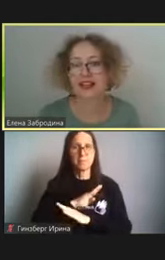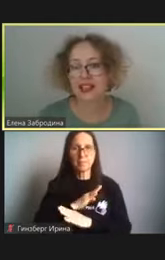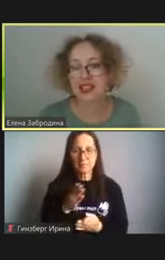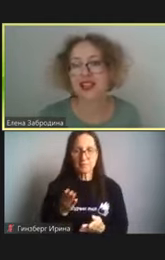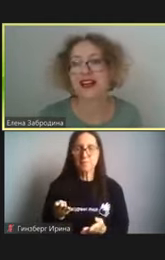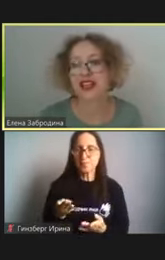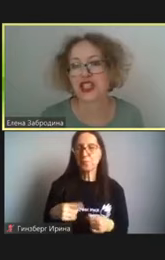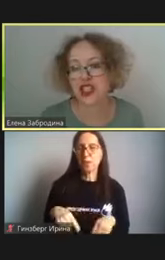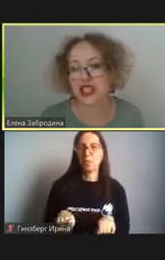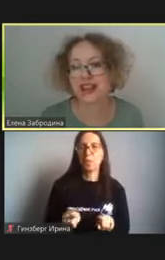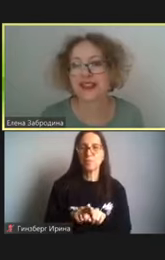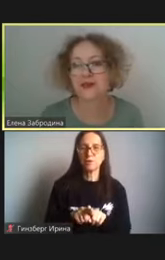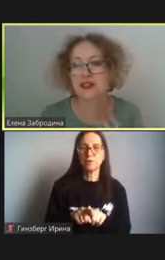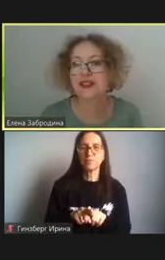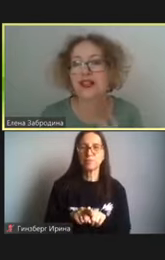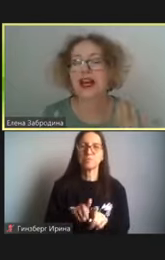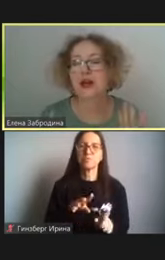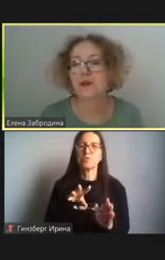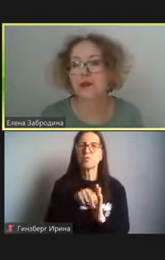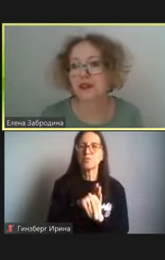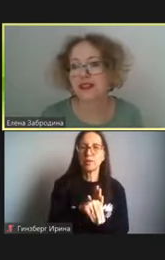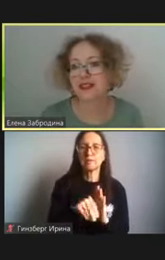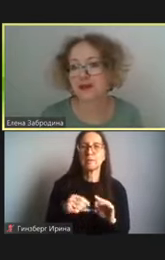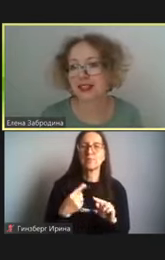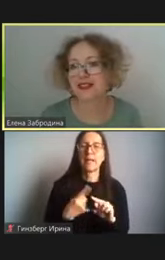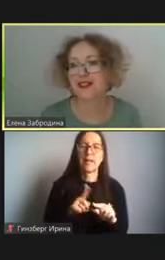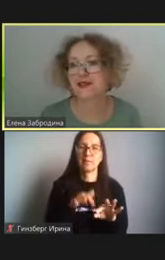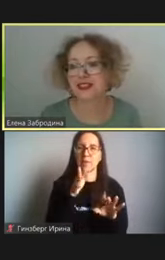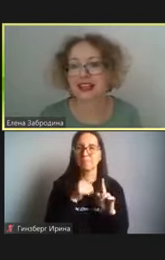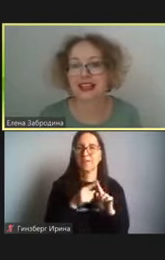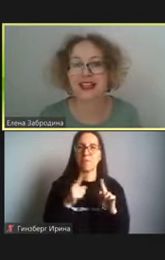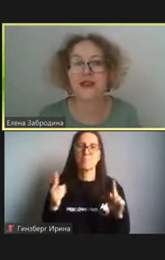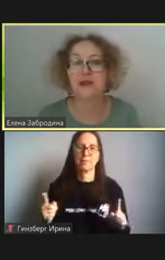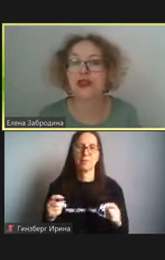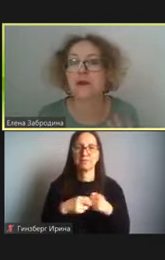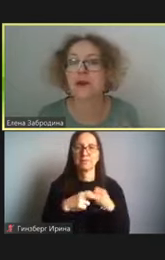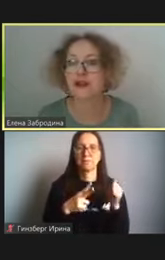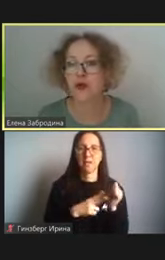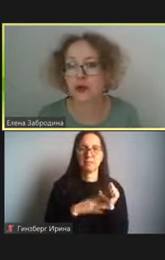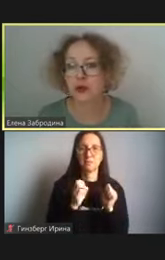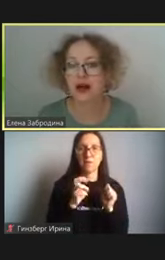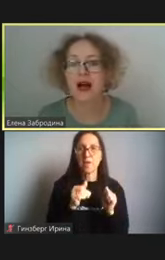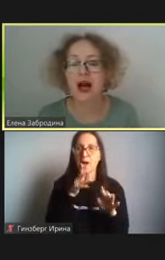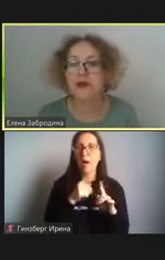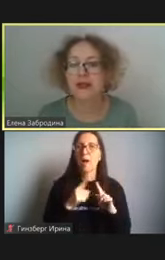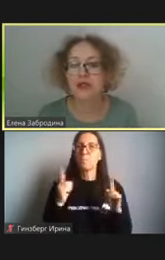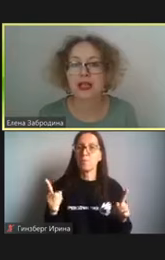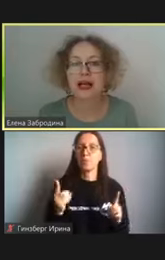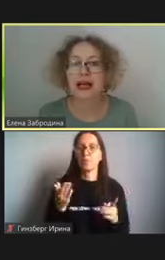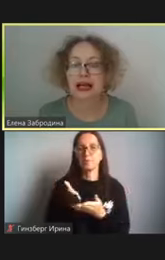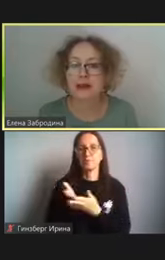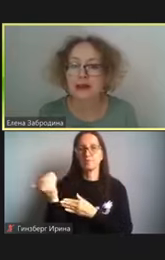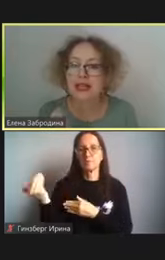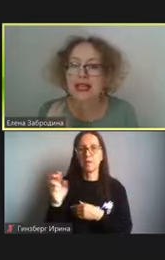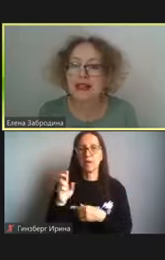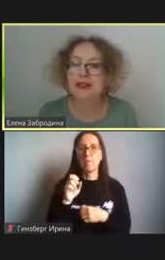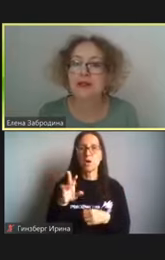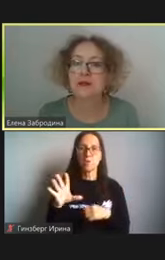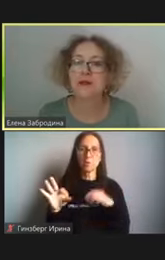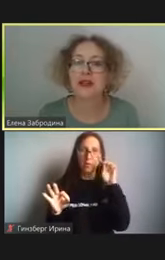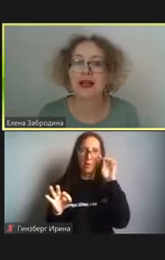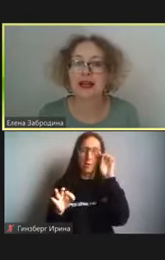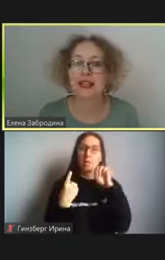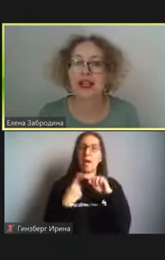тоже, конечно, часть вот этой эпохи 17-го столетия, эпохи барокко, потому что это